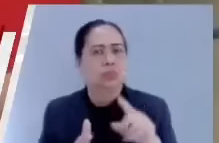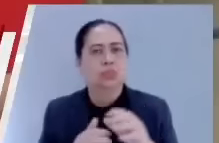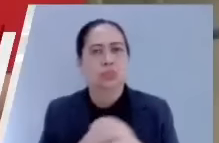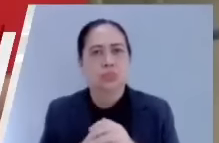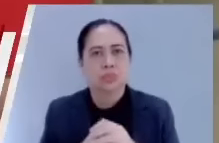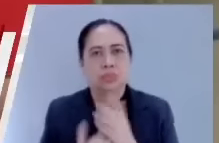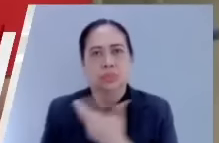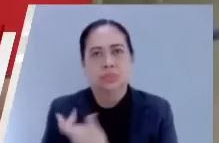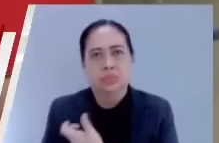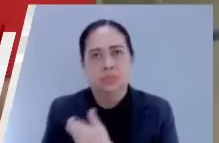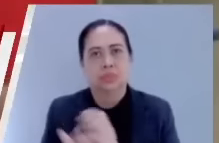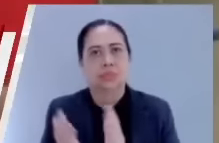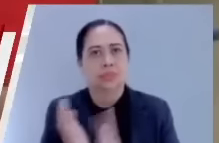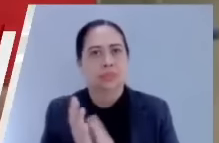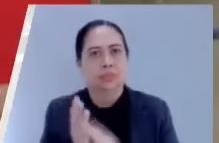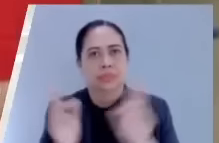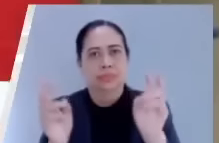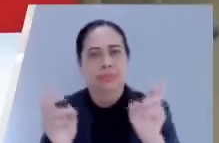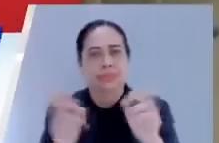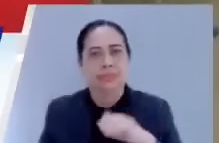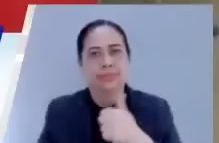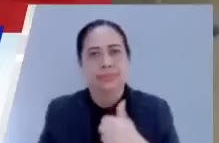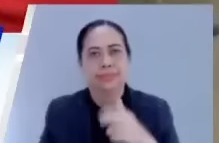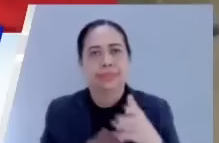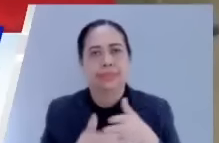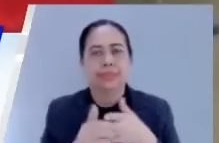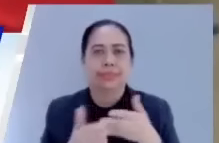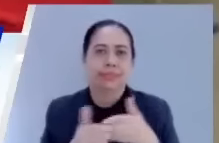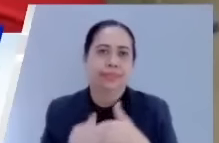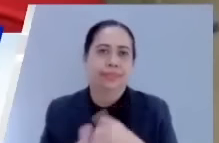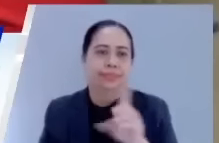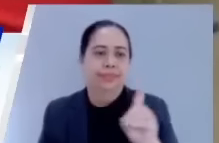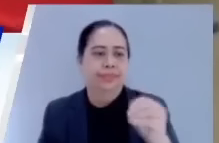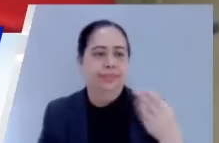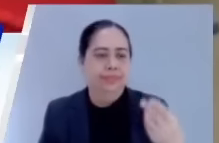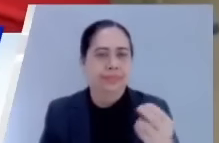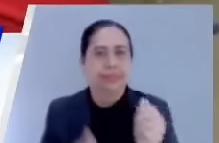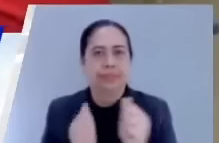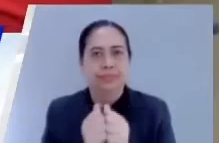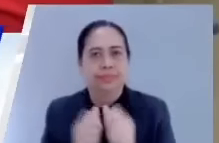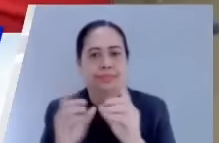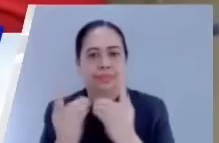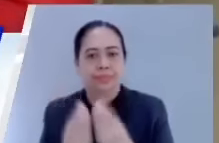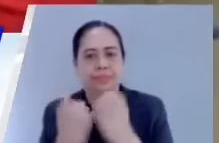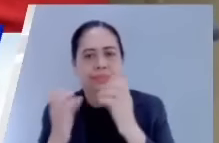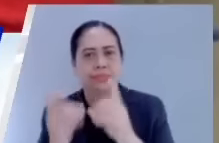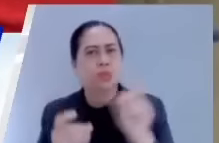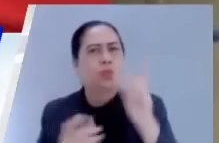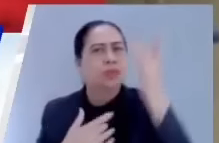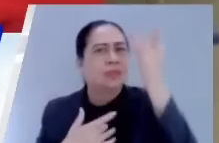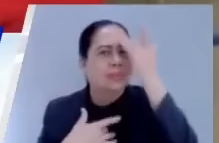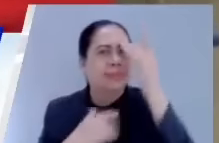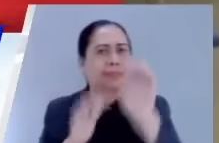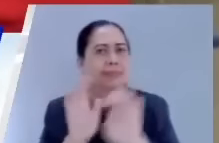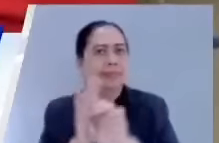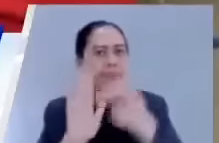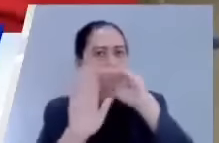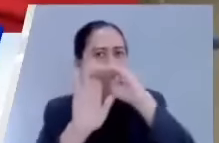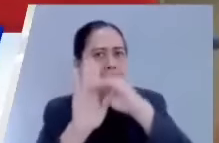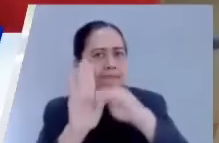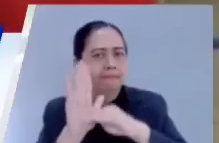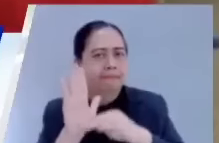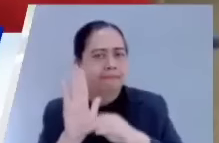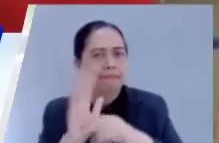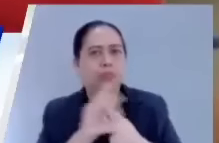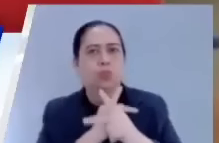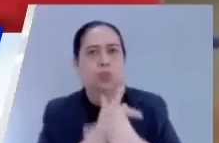na tinataguyod nga po ng Department of Health kasama ang DepEd, ano bang mga sakit ang magbibigay na magpoproteksyonan yung mga bata? O, nandiyan dyan